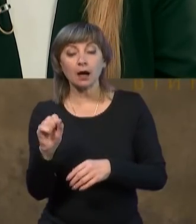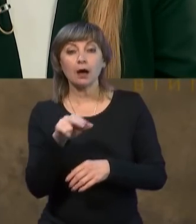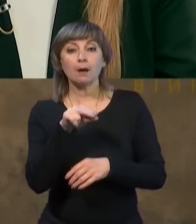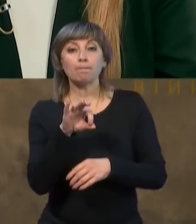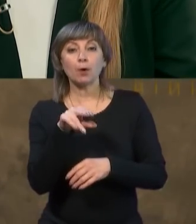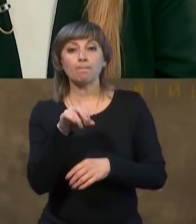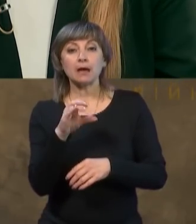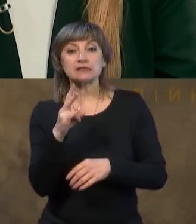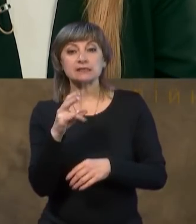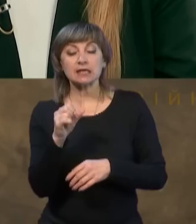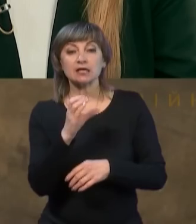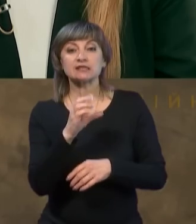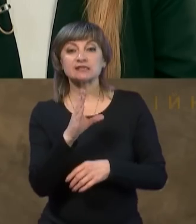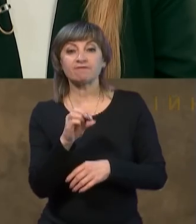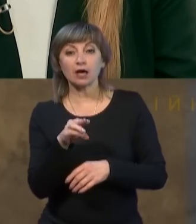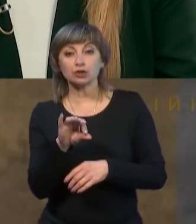Попасне, Сватово,